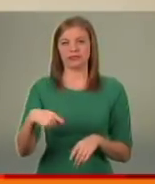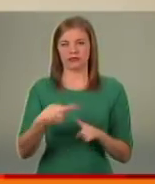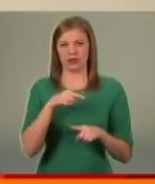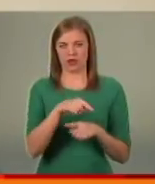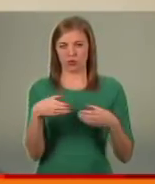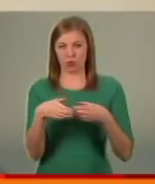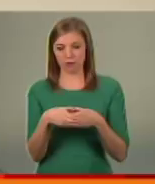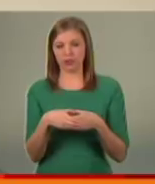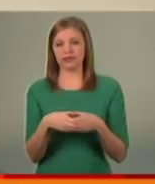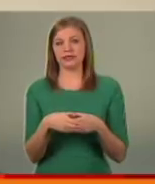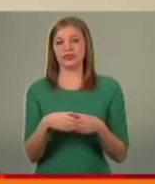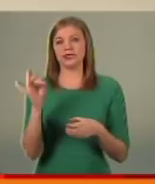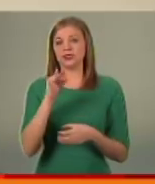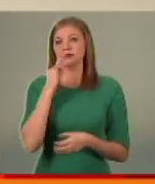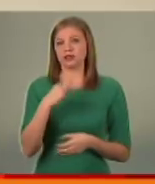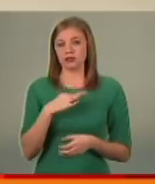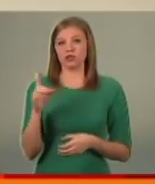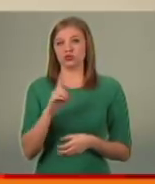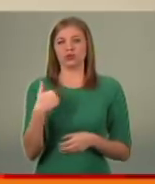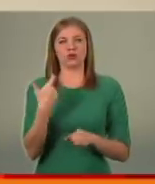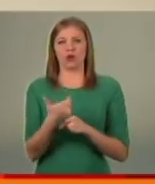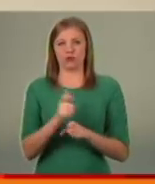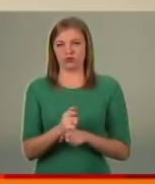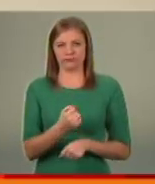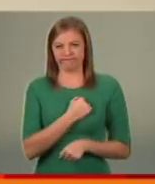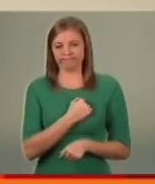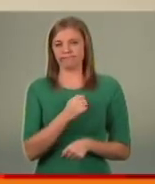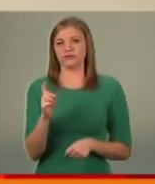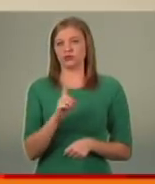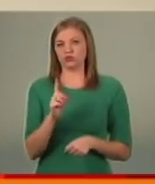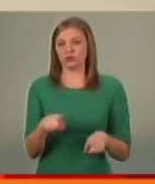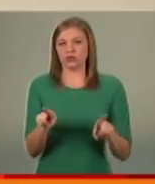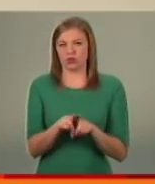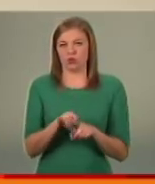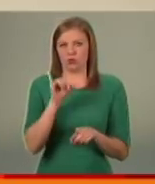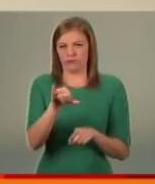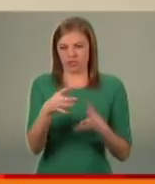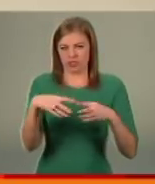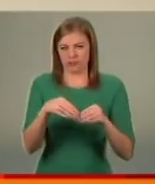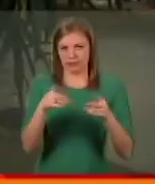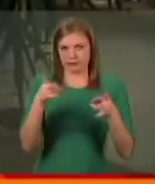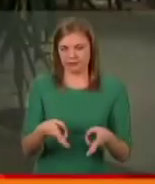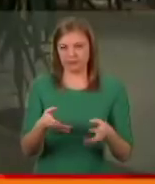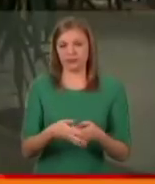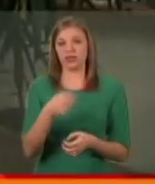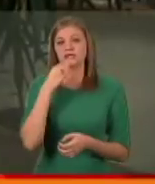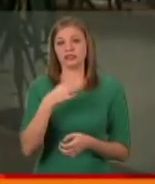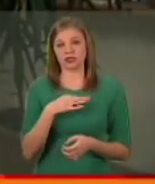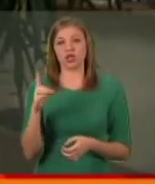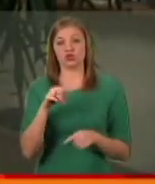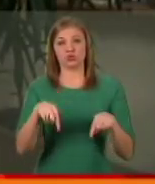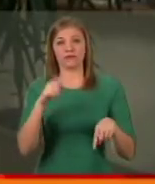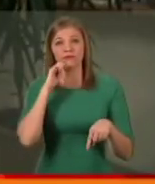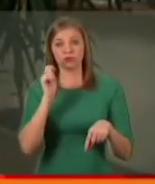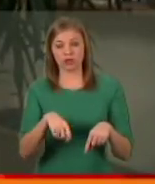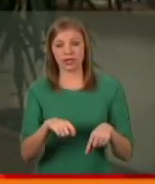кампанії і сказав, що я дуже сожалею, що таке горе відбувається в вашій сім'ї. Сказав, що в